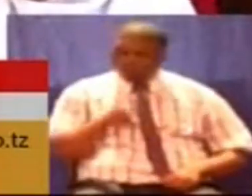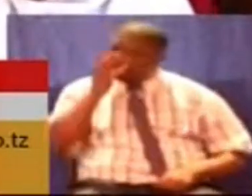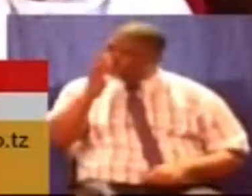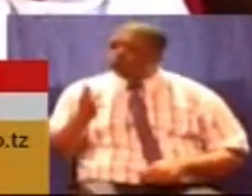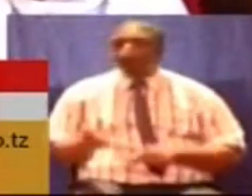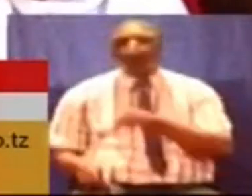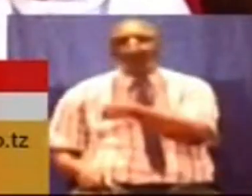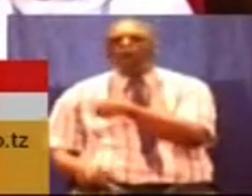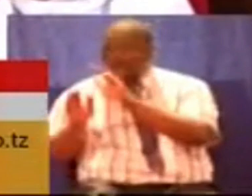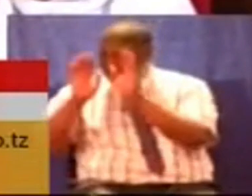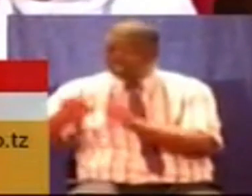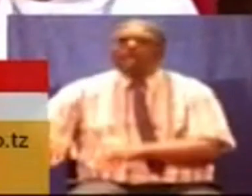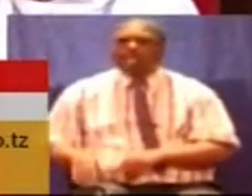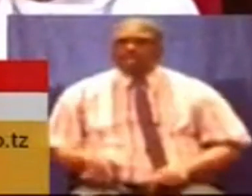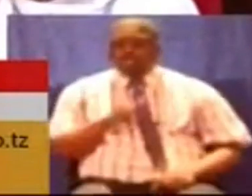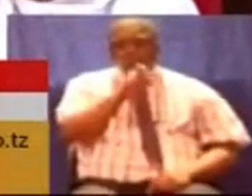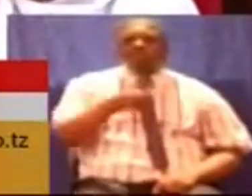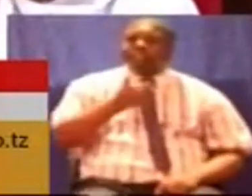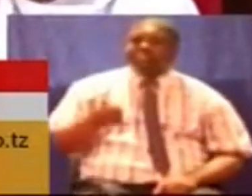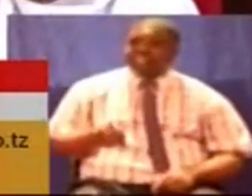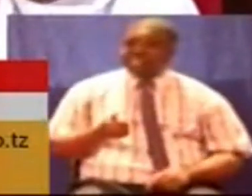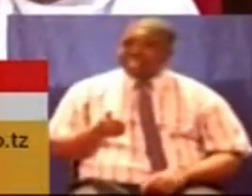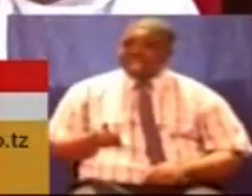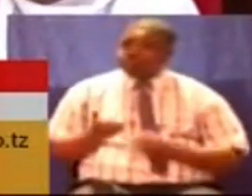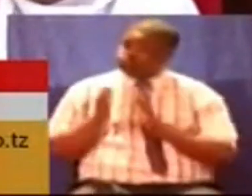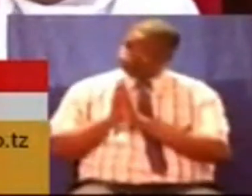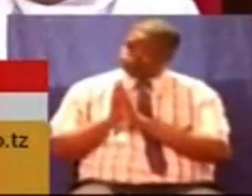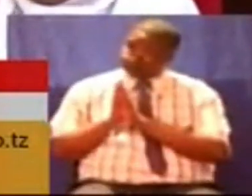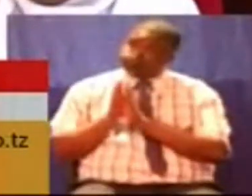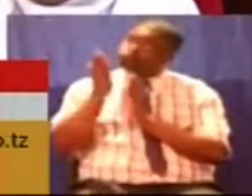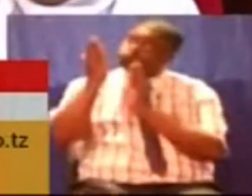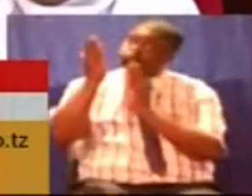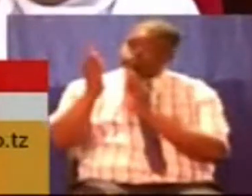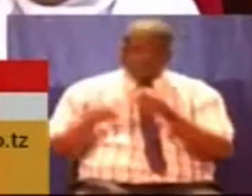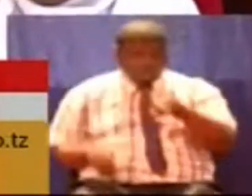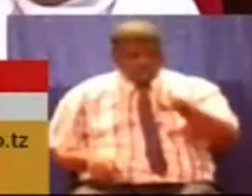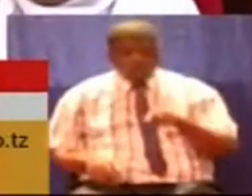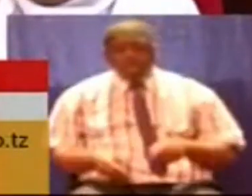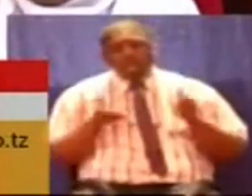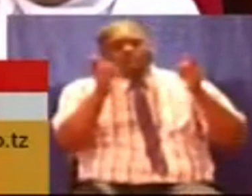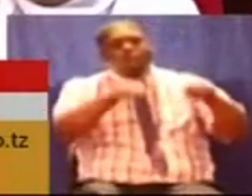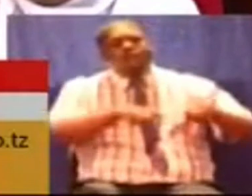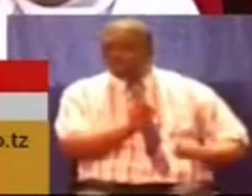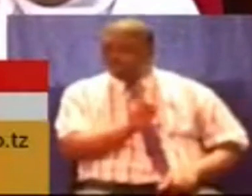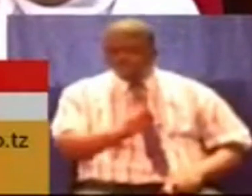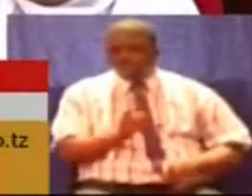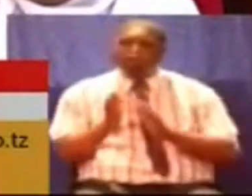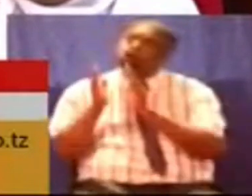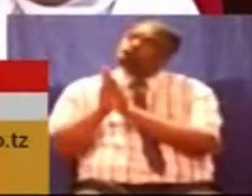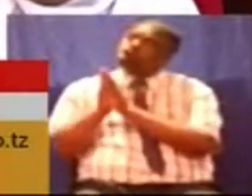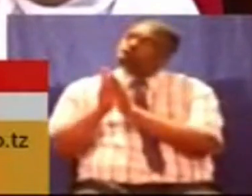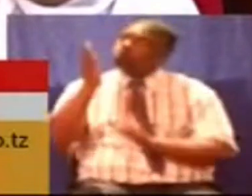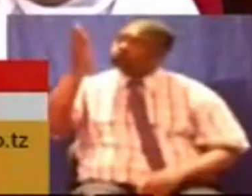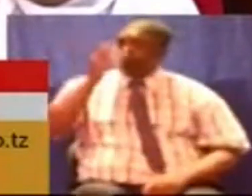kubwa sana. Hao Watanzania wenye roho kama hizi, Mwenyezi Mungu tuwaombee, manake tusiwalaani, tuwaombee